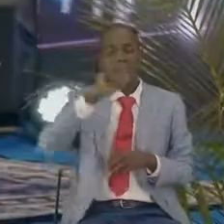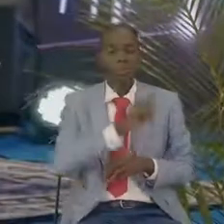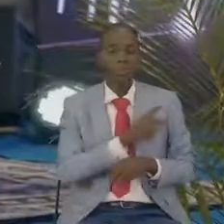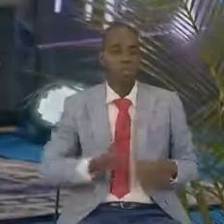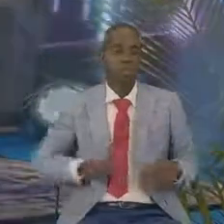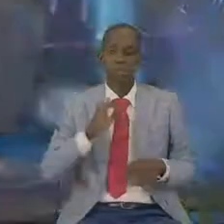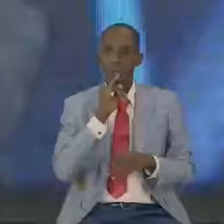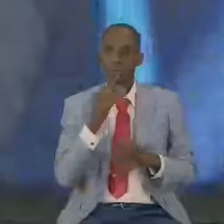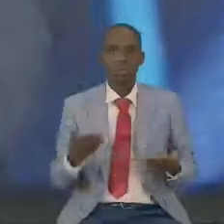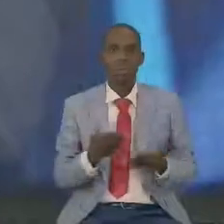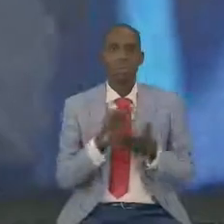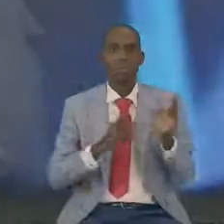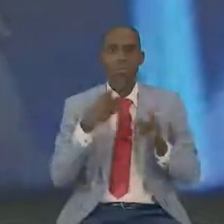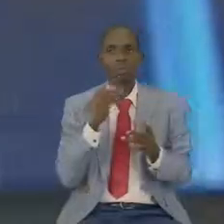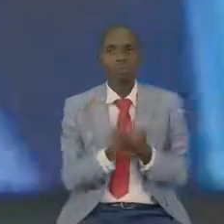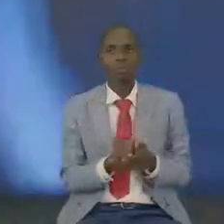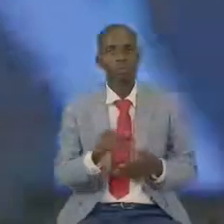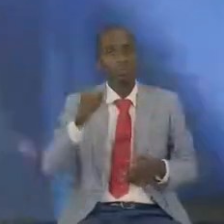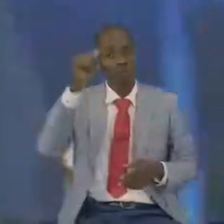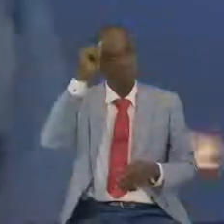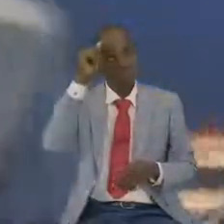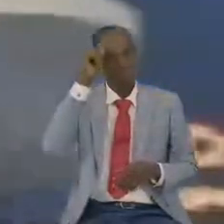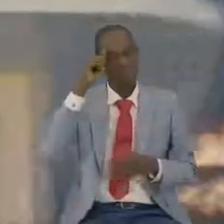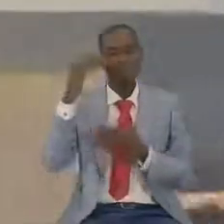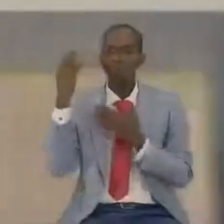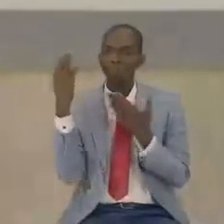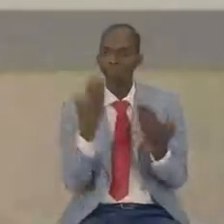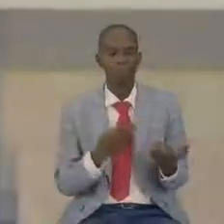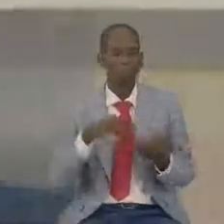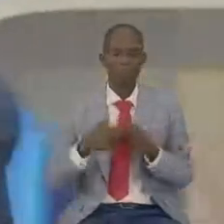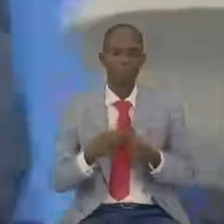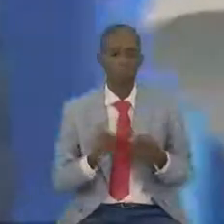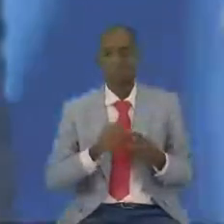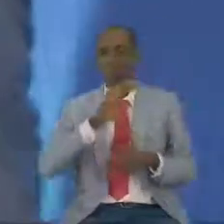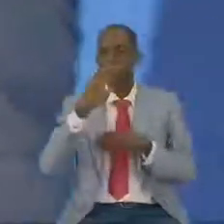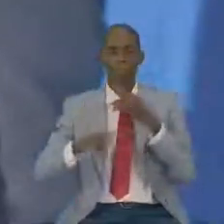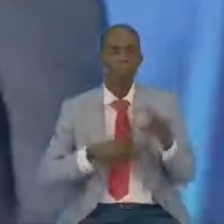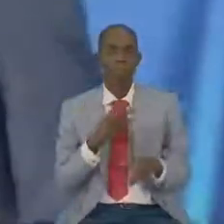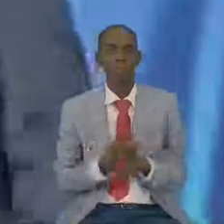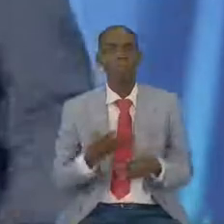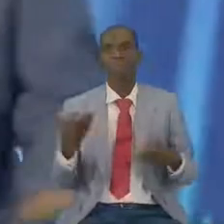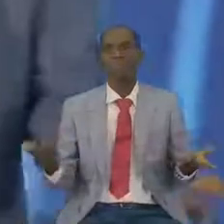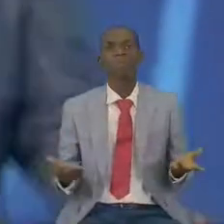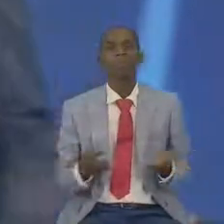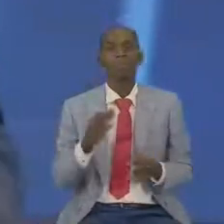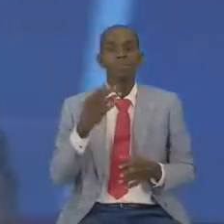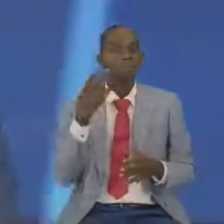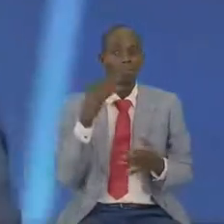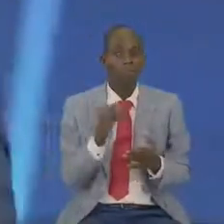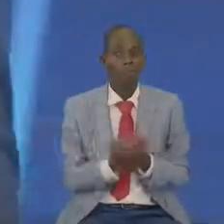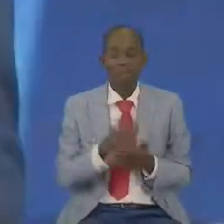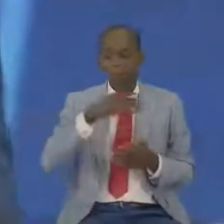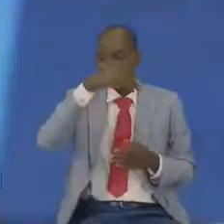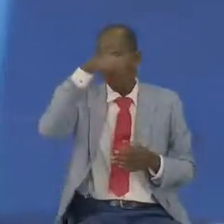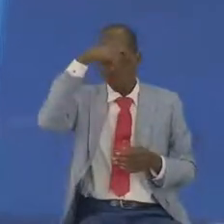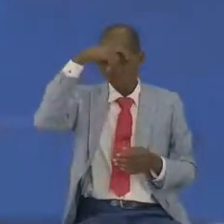disent: Adam a causé notre problème. Adam a causé notre problème. Si, si, et il souffre un peu, il dit, ah,